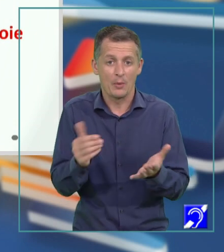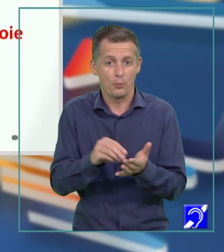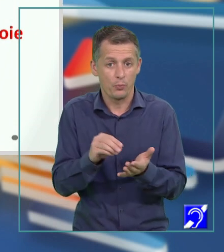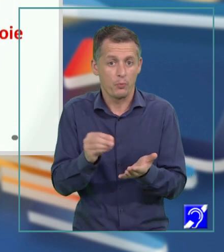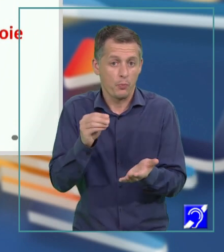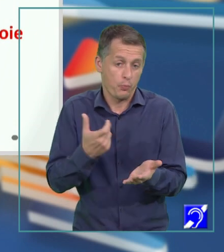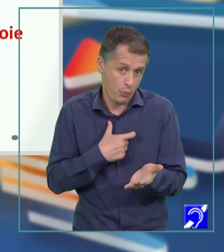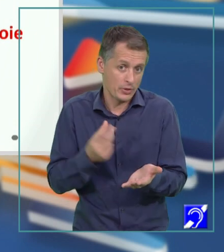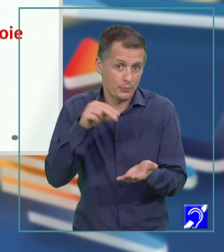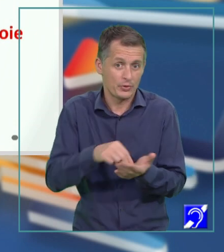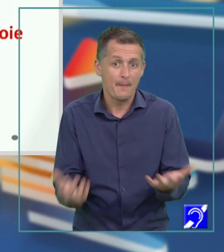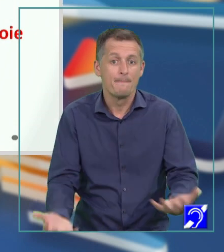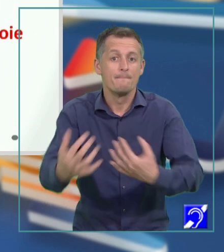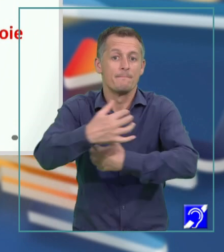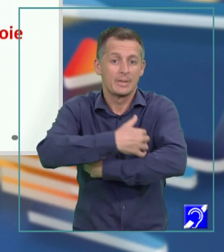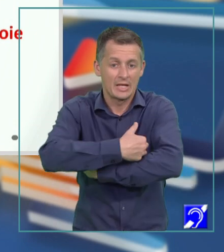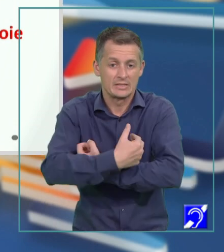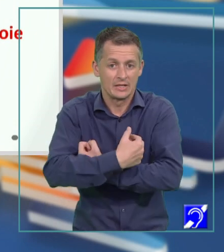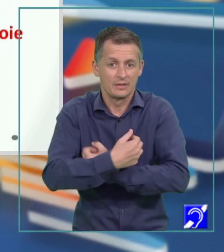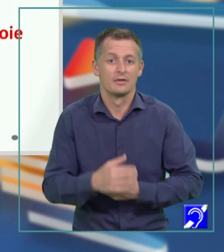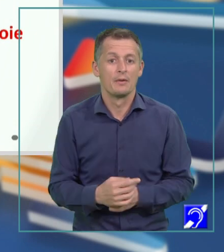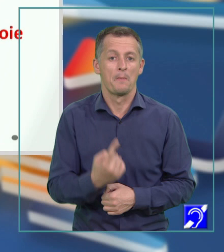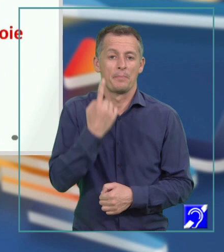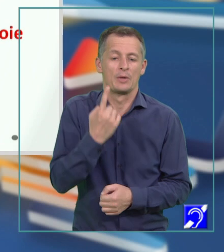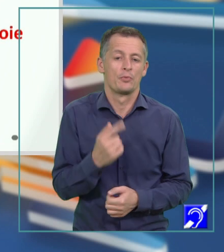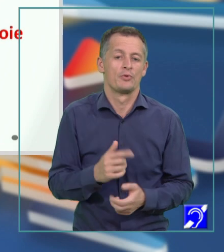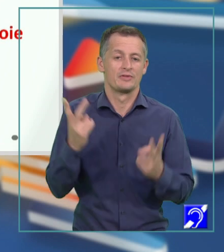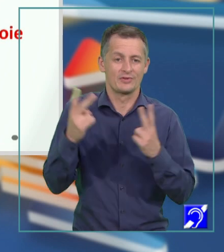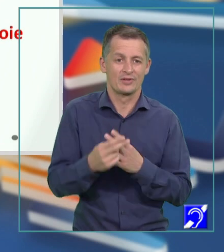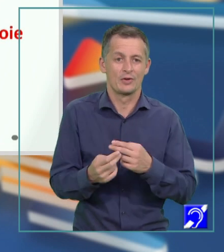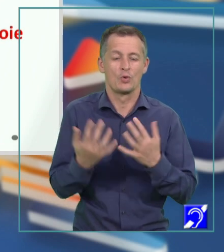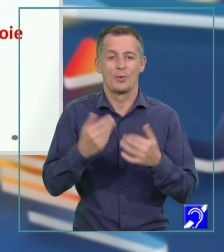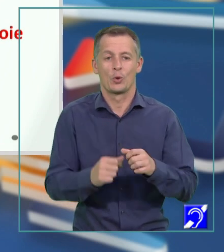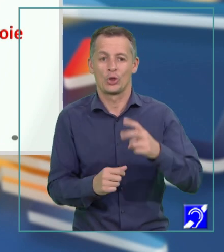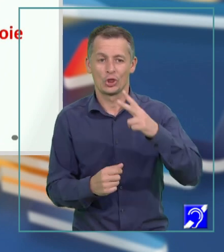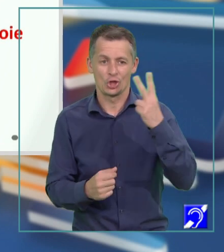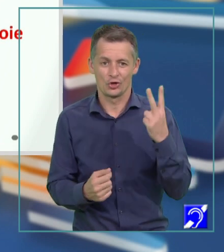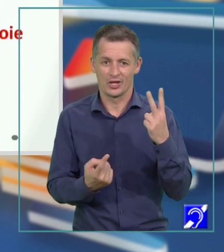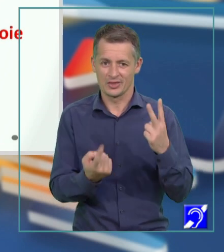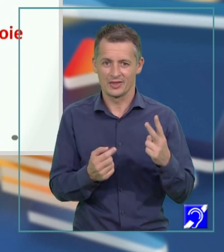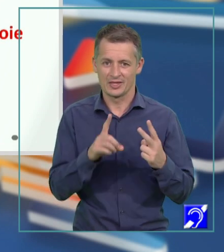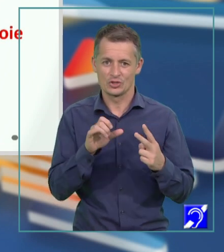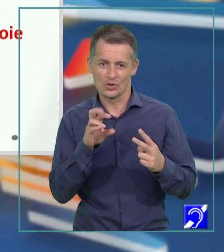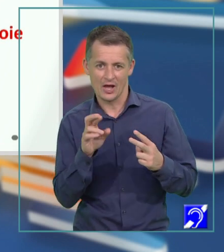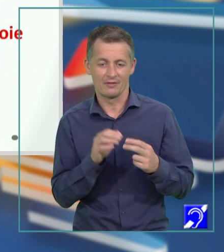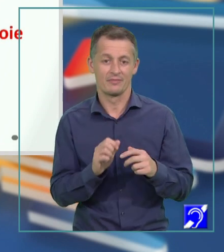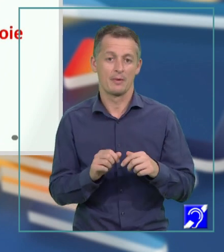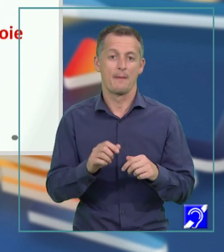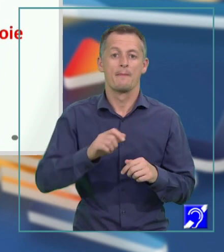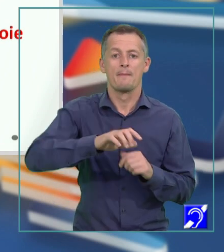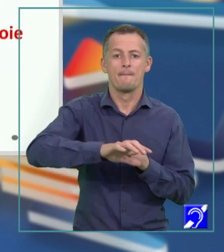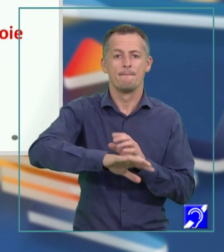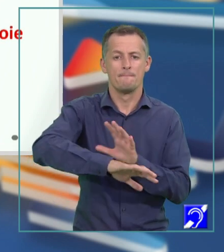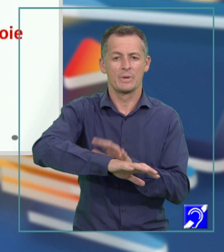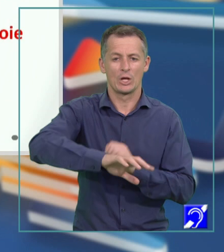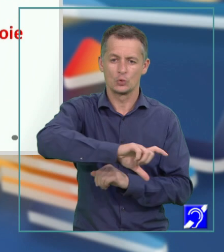Asta înseamnă că primului enunț îi putem asocia sensul numărul 2 din dicționar. Brațul acesta al Dunării oferă